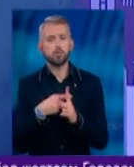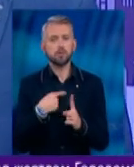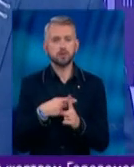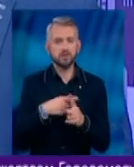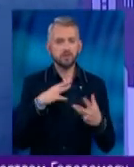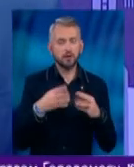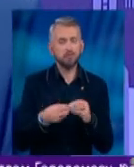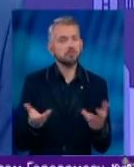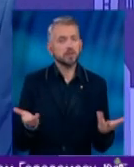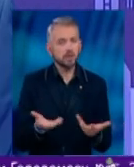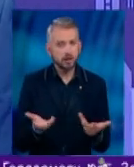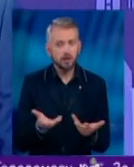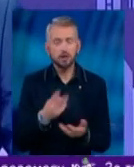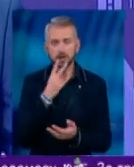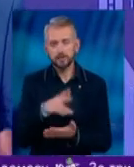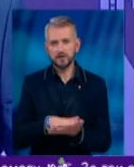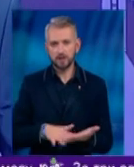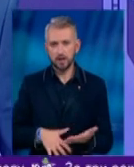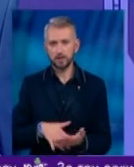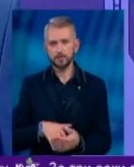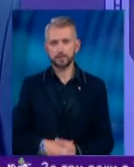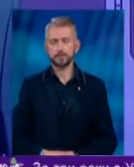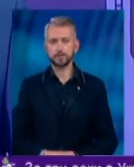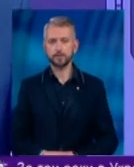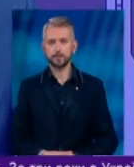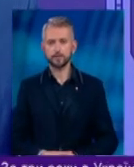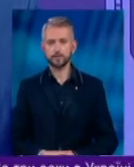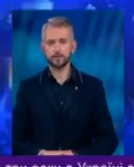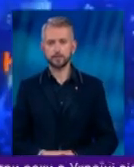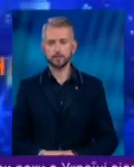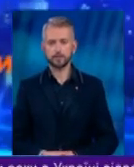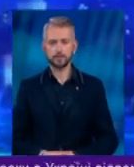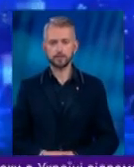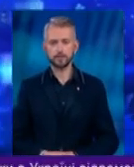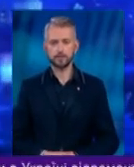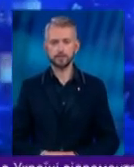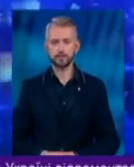наслідків варто очікувати далі у нашому сюжеті і продовжимо обговорення.